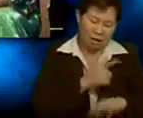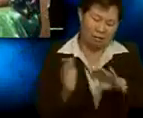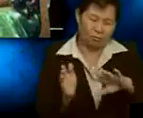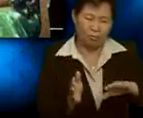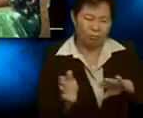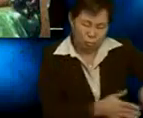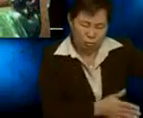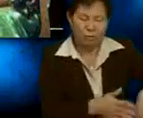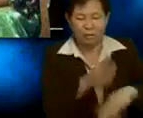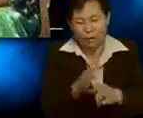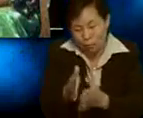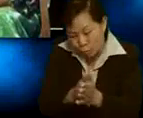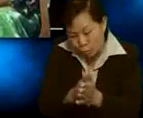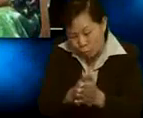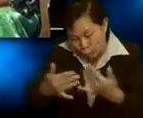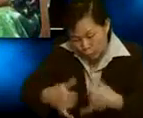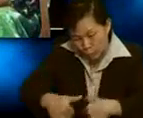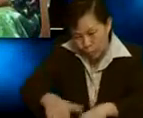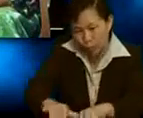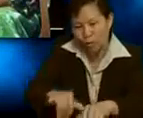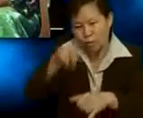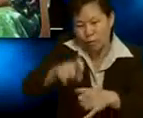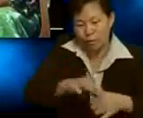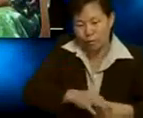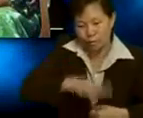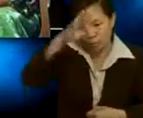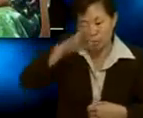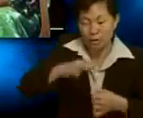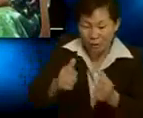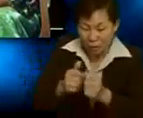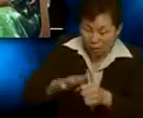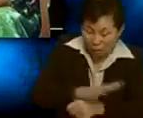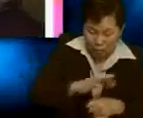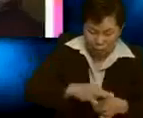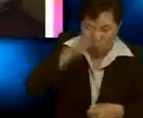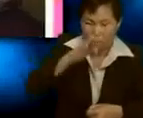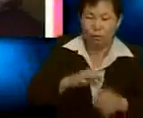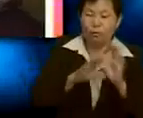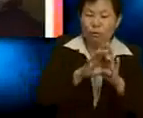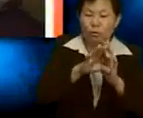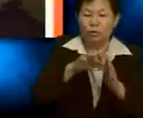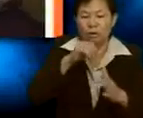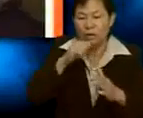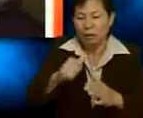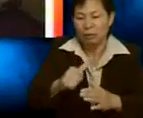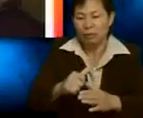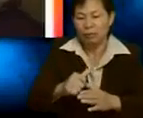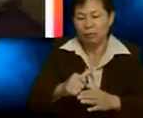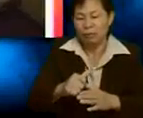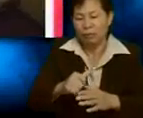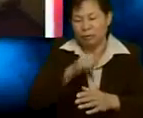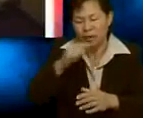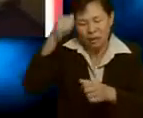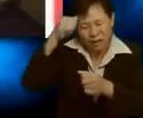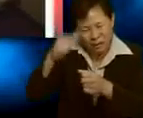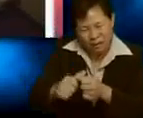sikap malas dan berusahalah dengan berterusan dan penuh bersemangat. Sebagai contoh, jika kamu tidak dapat menghafal atau